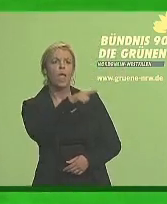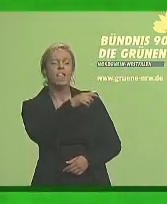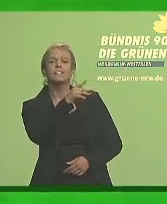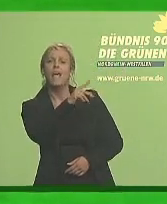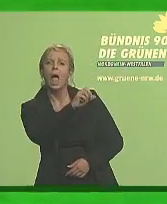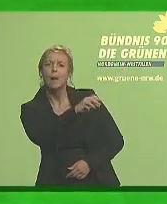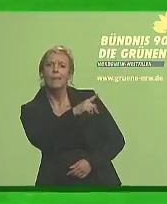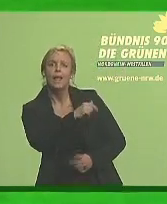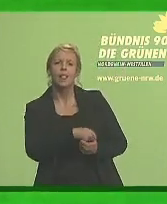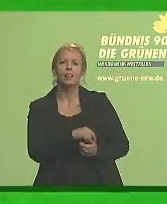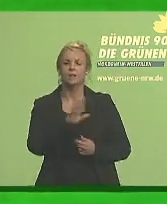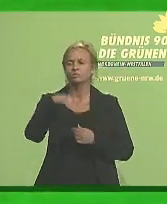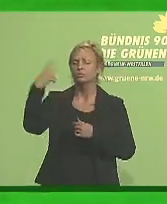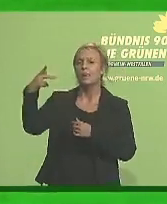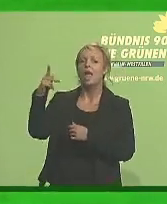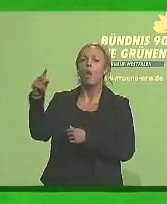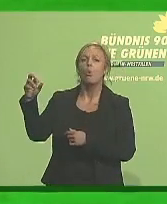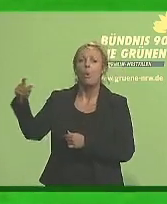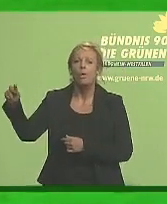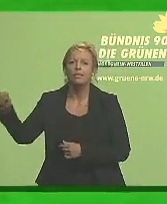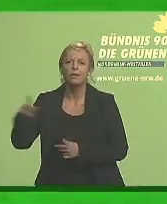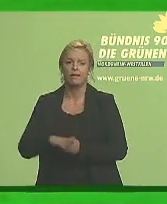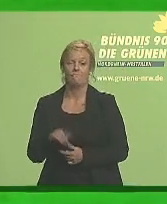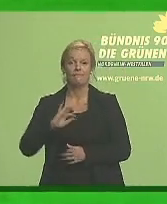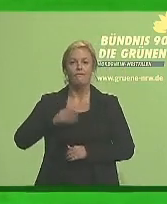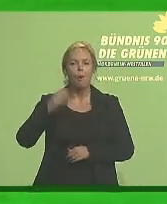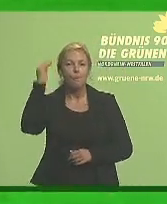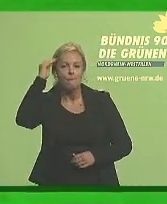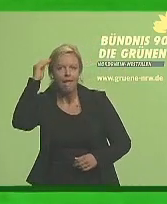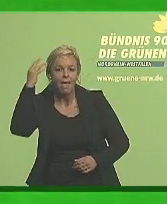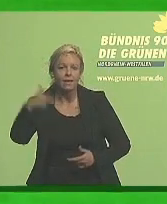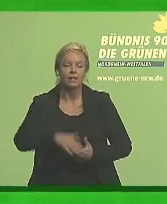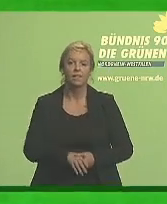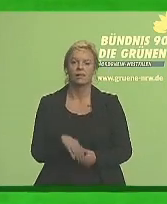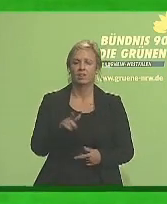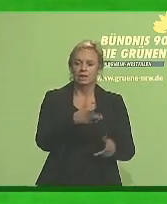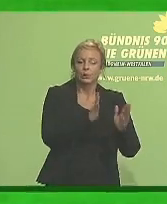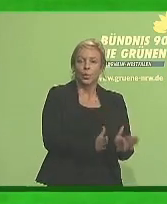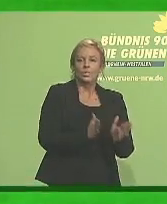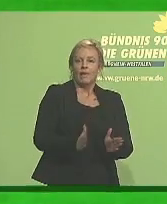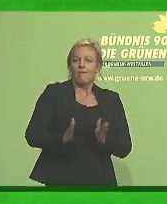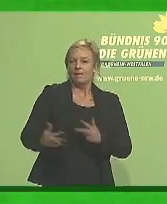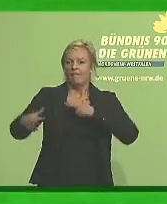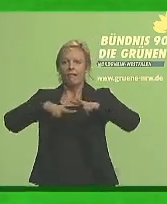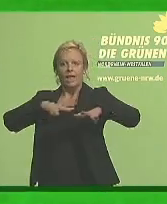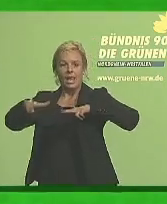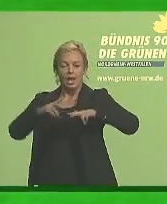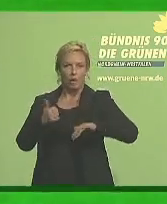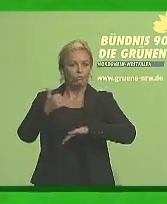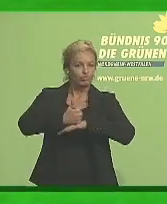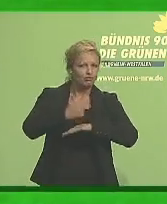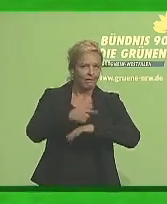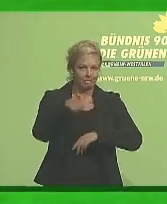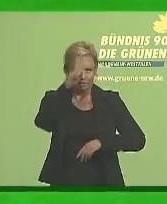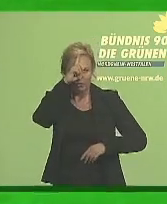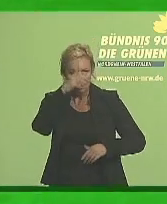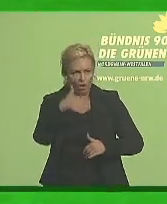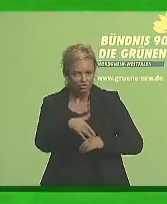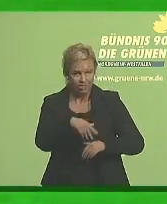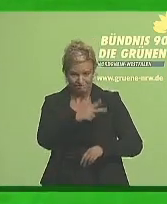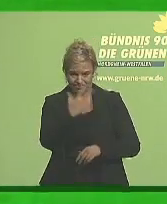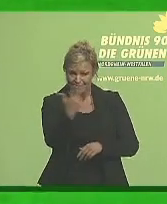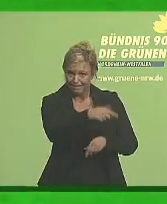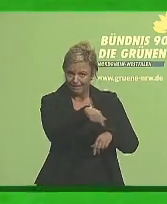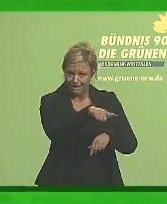aber dann auch später der Herr Röttgen, wenn sogar die Frau Merkel als konservative Regierungschefin in Deutschland, wenn